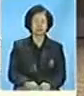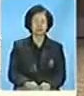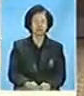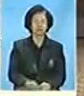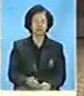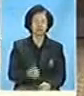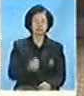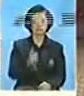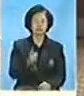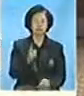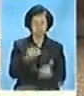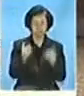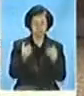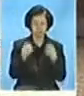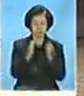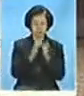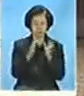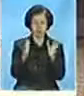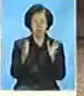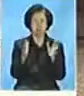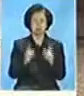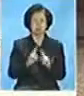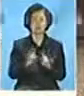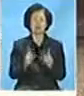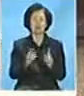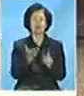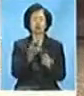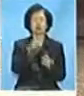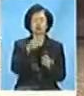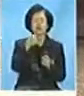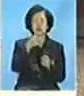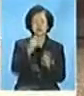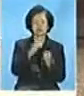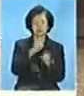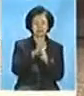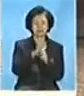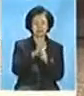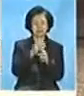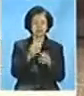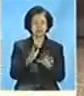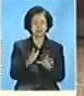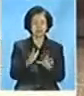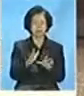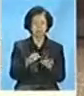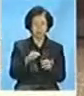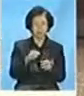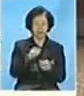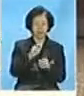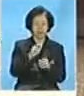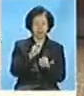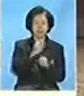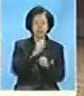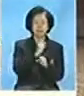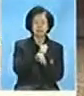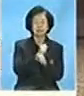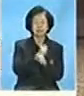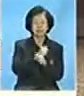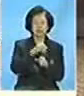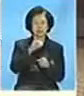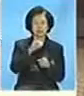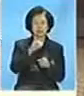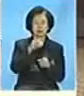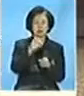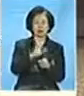จริงก็มีอย่างอื่นอีกมากมายนะครับแต่วันนี้ขอพูดเพียงเท่านี้ก่อนนะครับส่วนงานในวุฒิสภานั้นผมเป็นประธานกรรมธิ